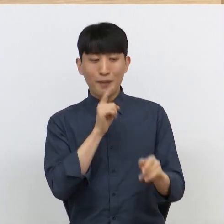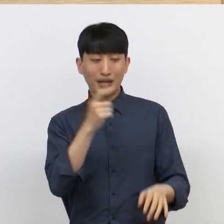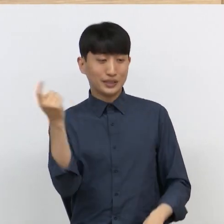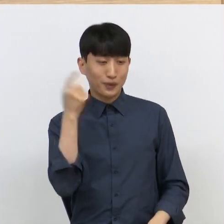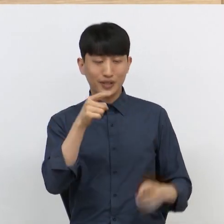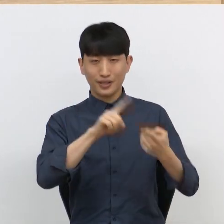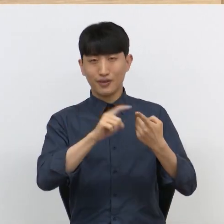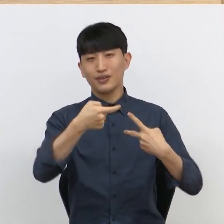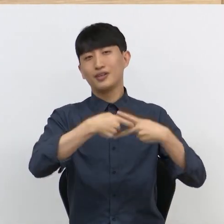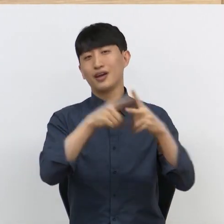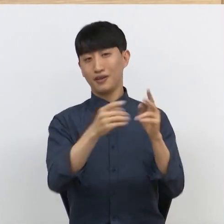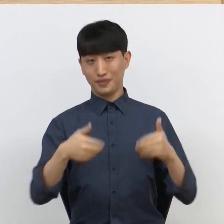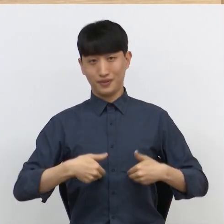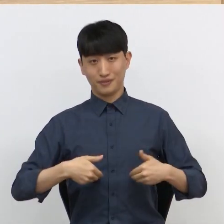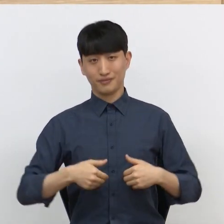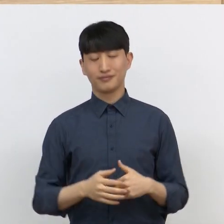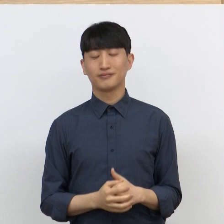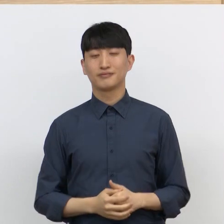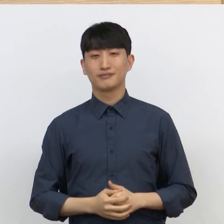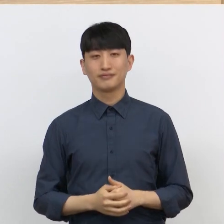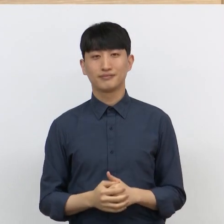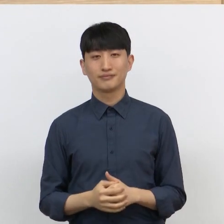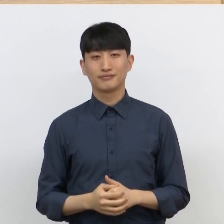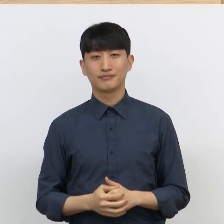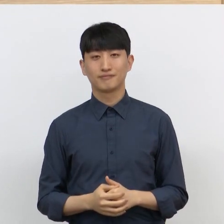가능할 수가 있습니다.